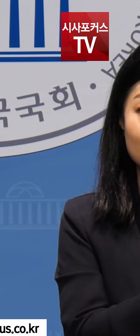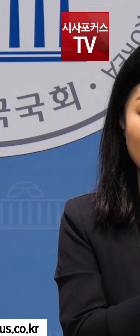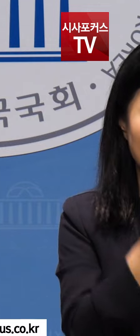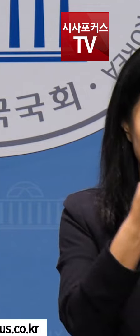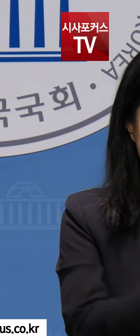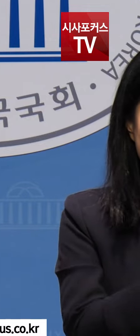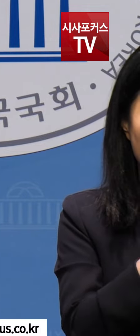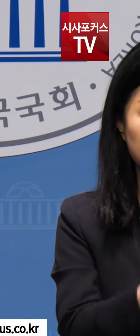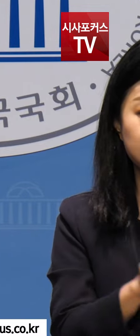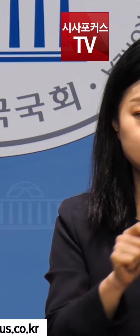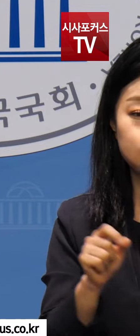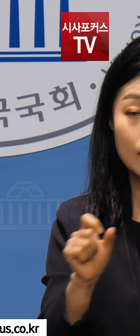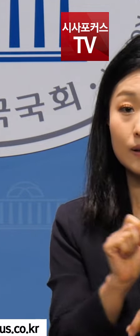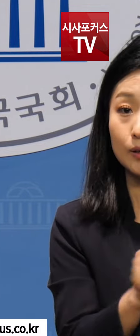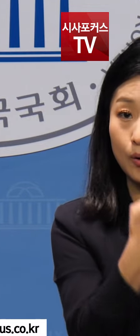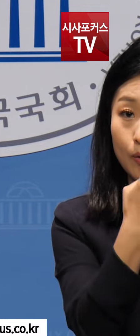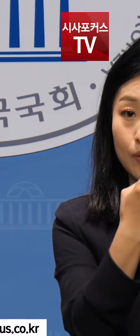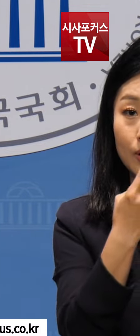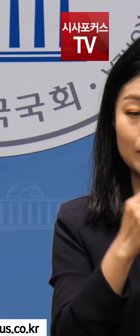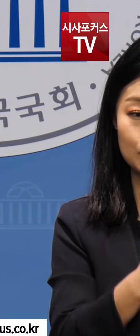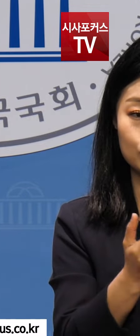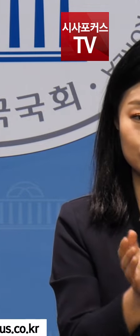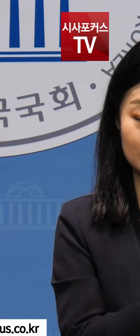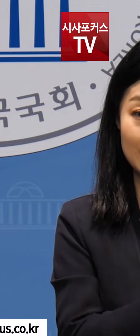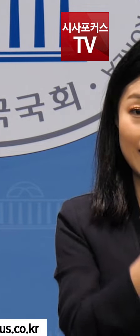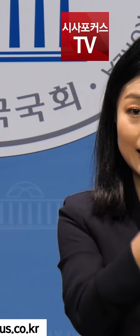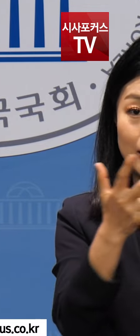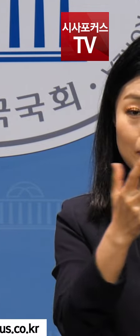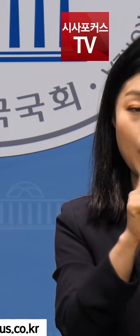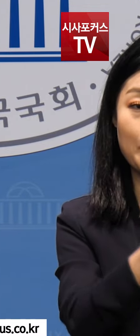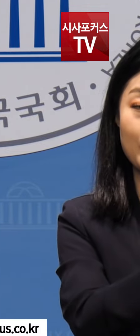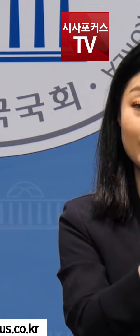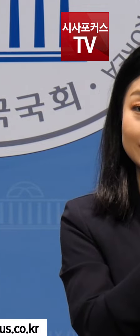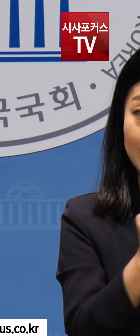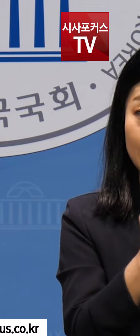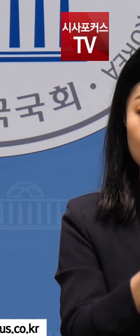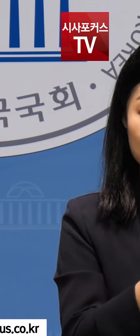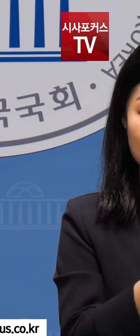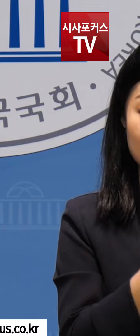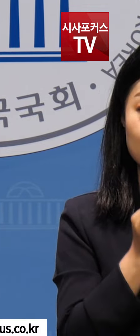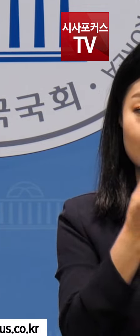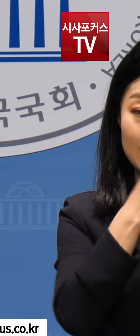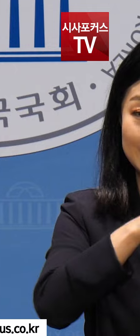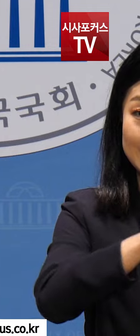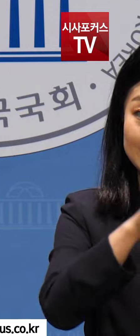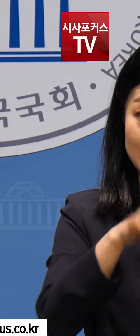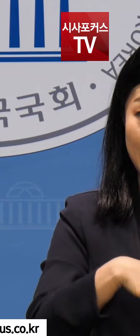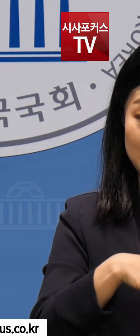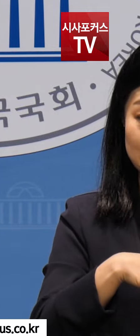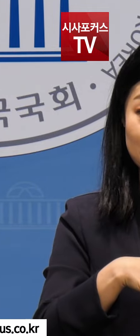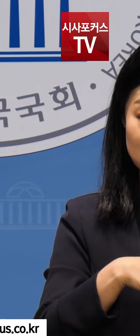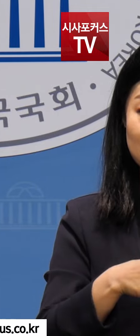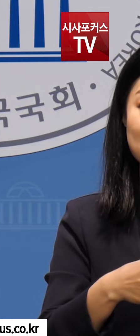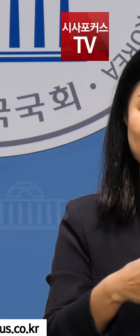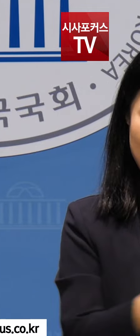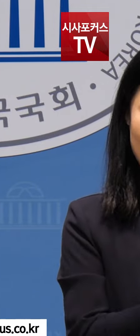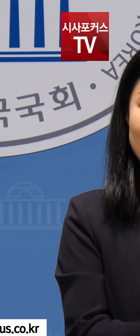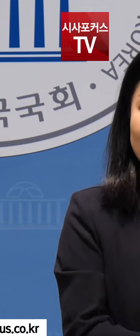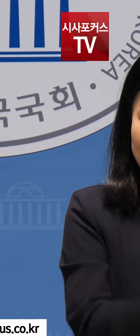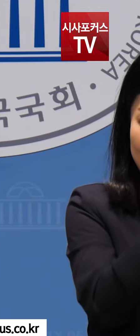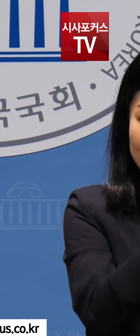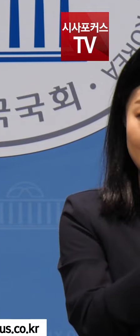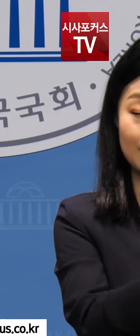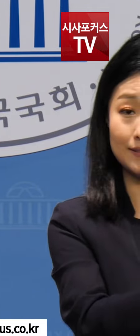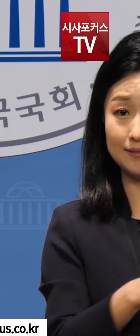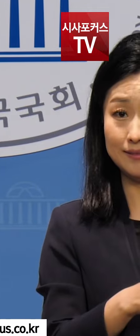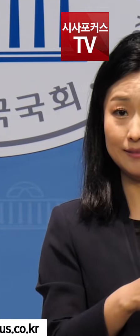결정을 미루는 와중에 당내 친명계 좌장이 금투세 폐기 필요성을 역설했습니다. 최근 시장